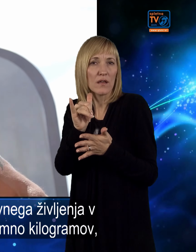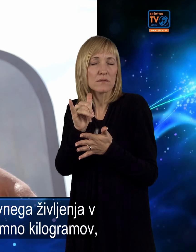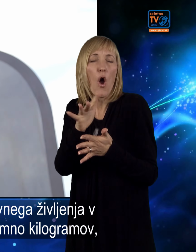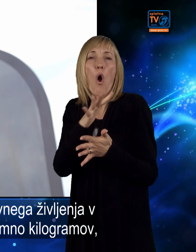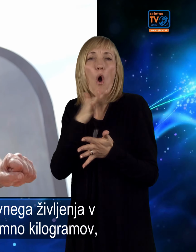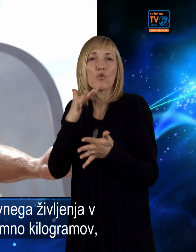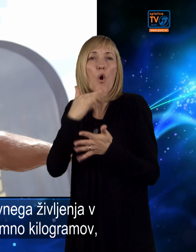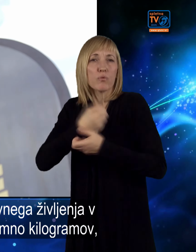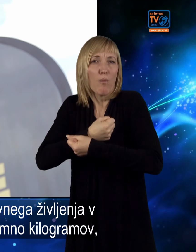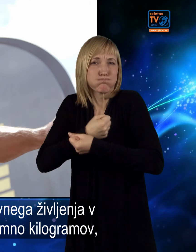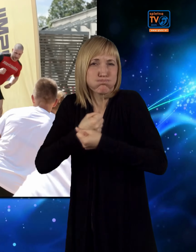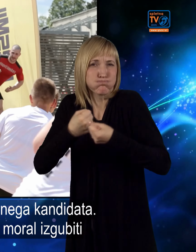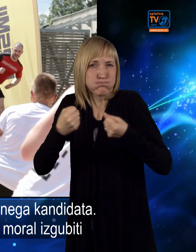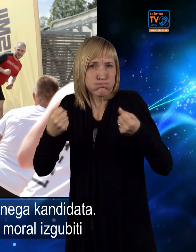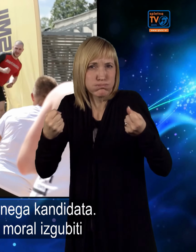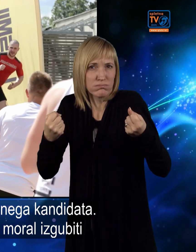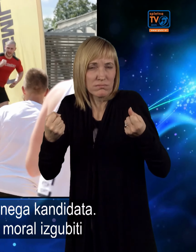ogromno število kilogramov,